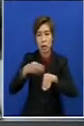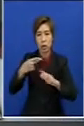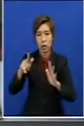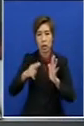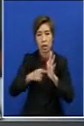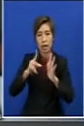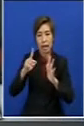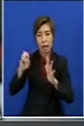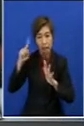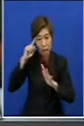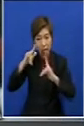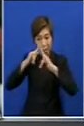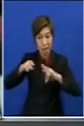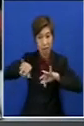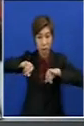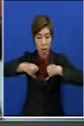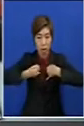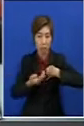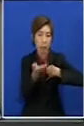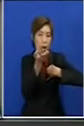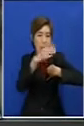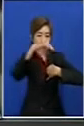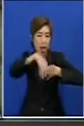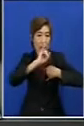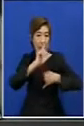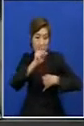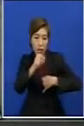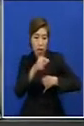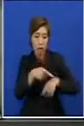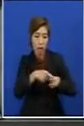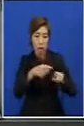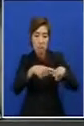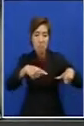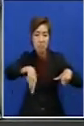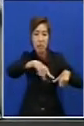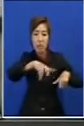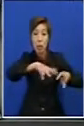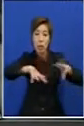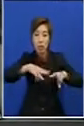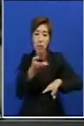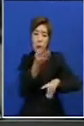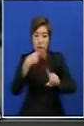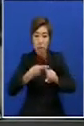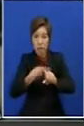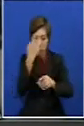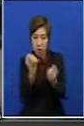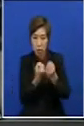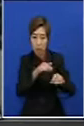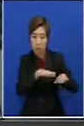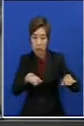ของเต็นท์รถมาเช่าพื้นที่ของห้างจอดเอาไว้โดยเป็นรถที่รับจำนำจากคนที่ร้อนเงินซึ่งรถบางคันยังติดไฟแนน